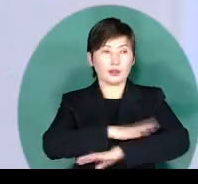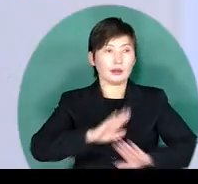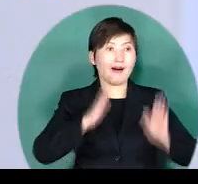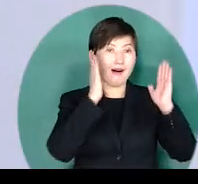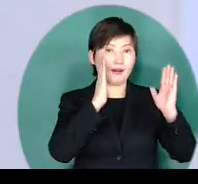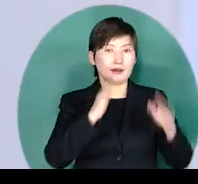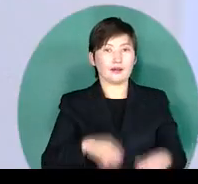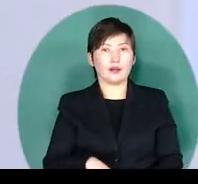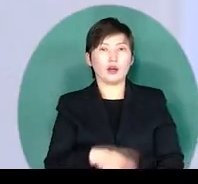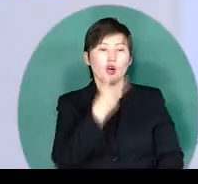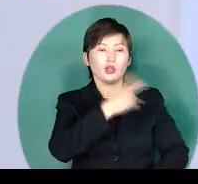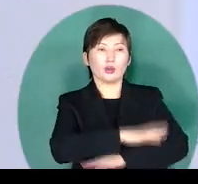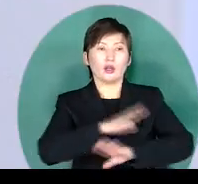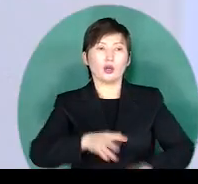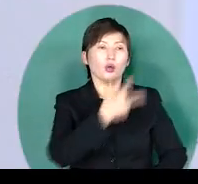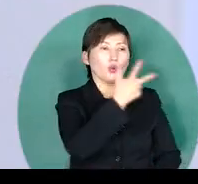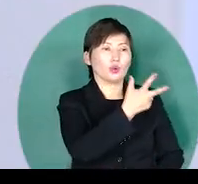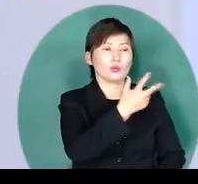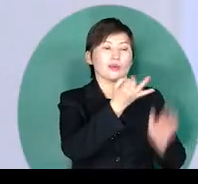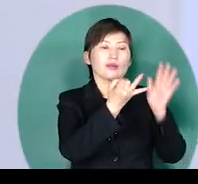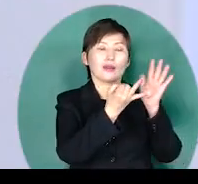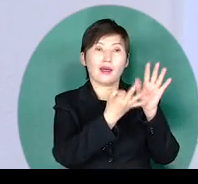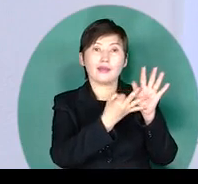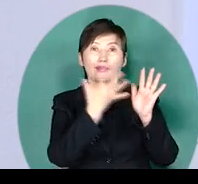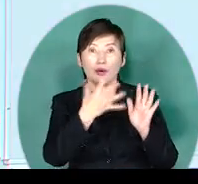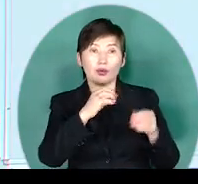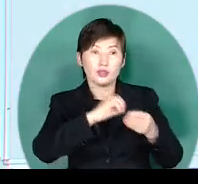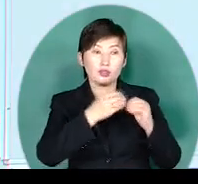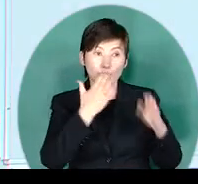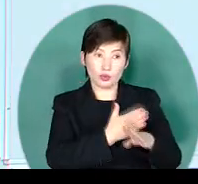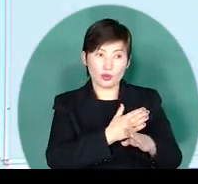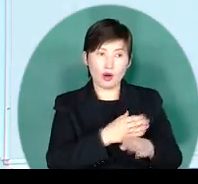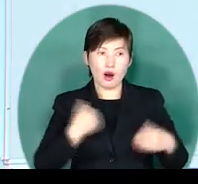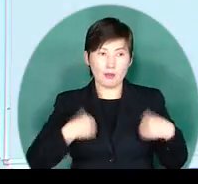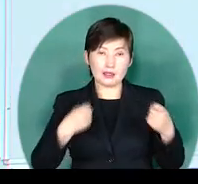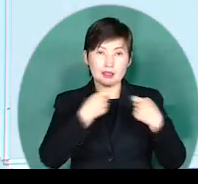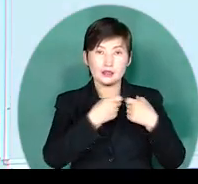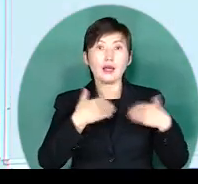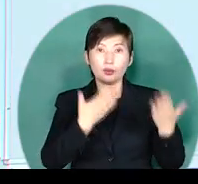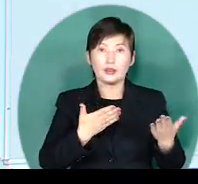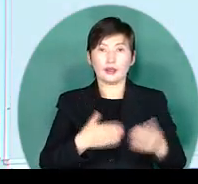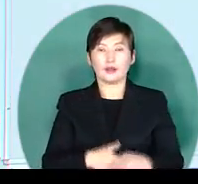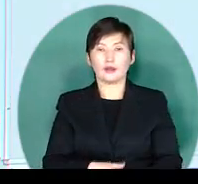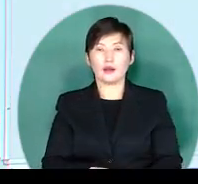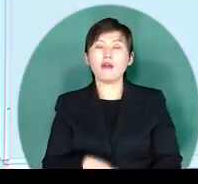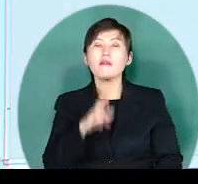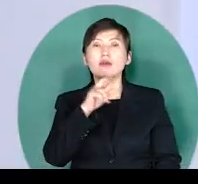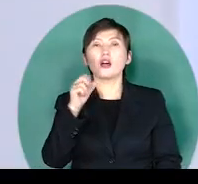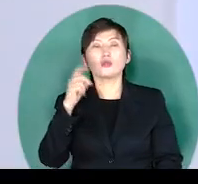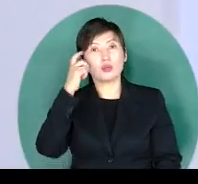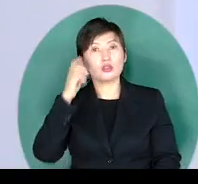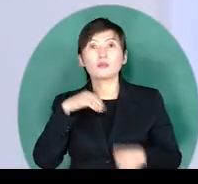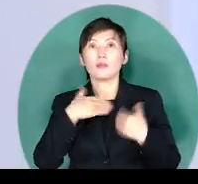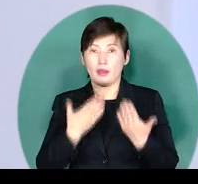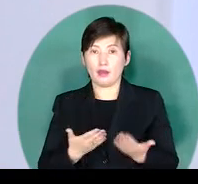анхаарлаа хандуулаарай. За 2 дугаар ангийнхан 385 дугаар тасгалаа хийсэн үү? За хийсэн бол багшийнхаа хариутаа бүгдээрээ хамтдаа тулгацгаая. За хэрхэн яаж бодсон?